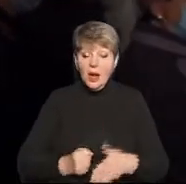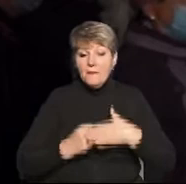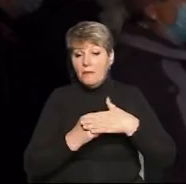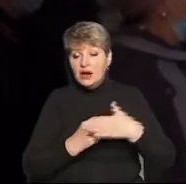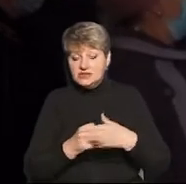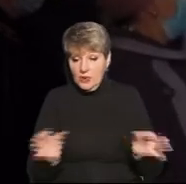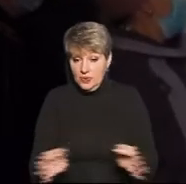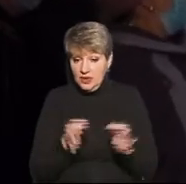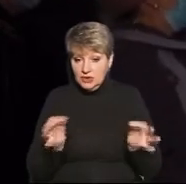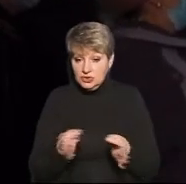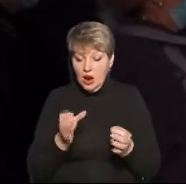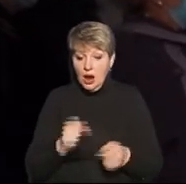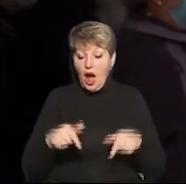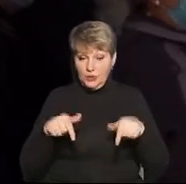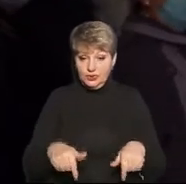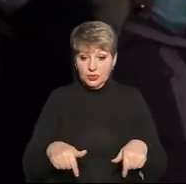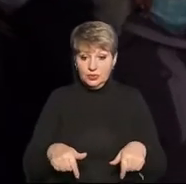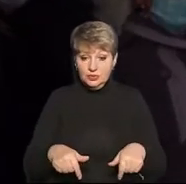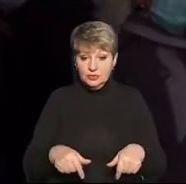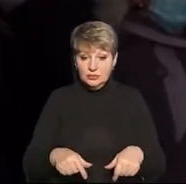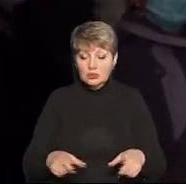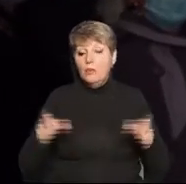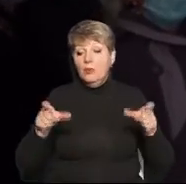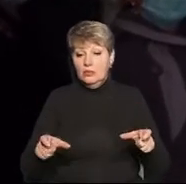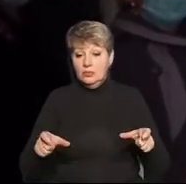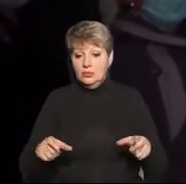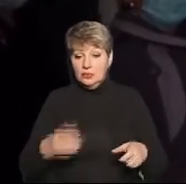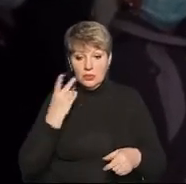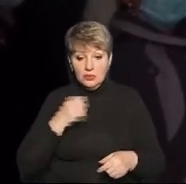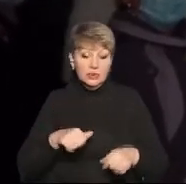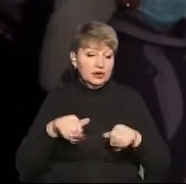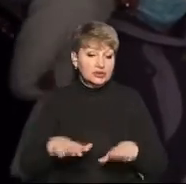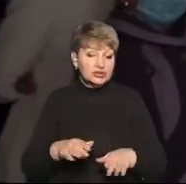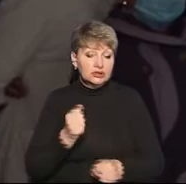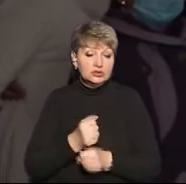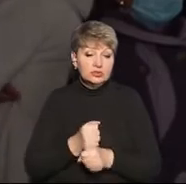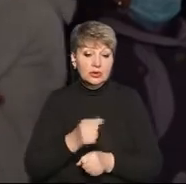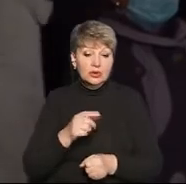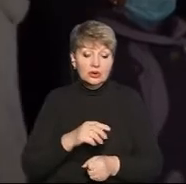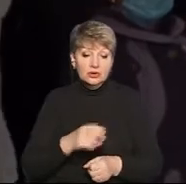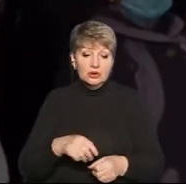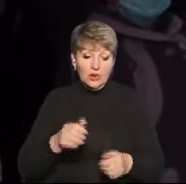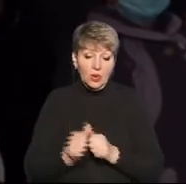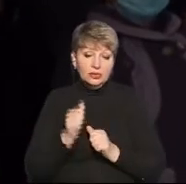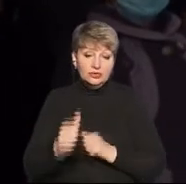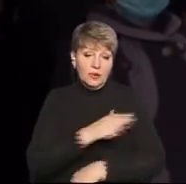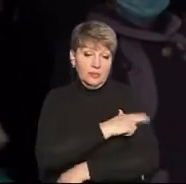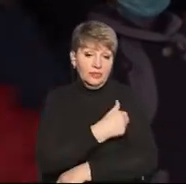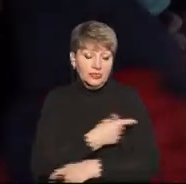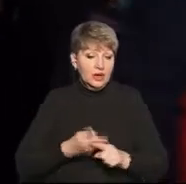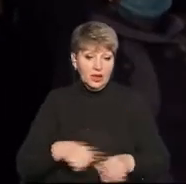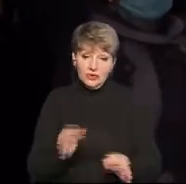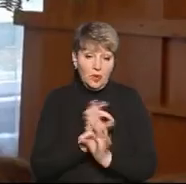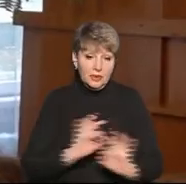НСЗУ, нічого, але ж тут під пандемією вони вирішують питання зробити тут лікарню під ковід. Це дуже прекрасне рішення